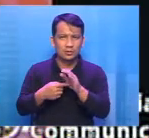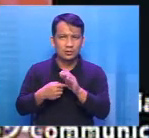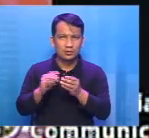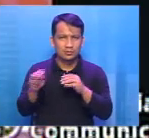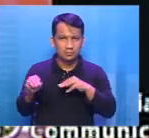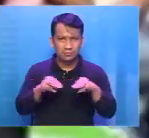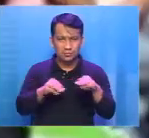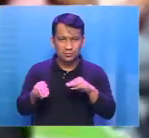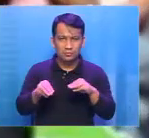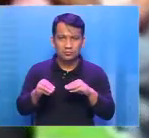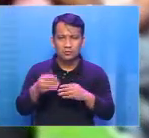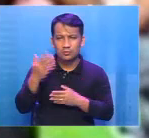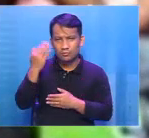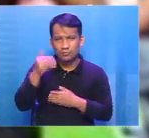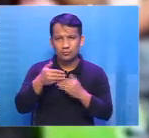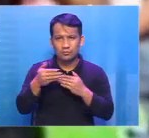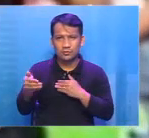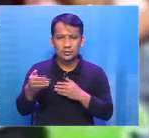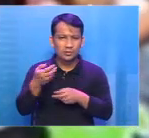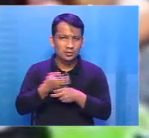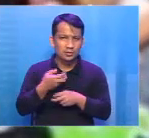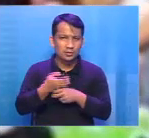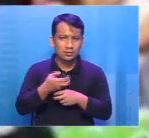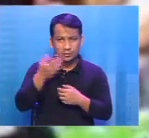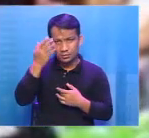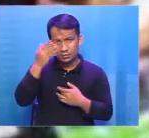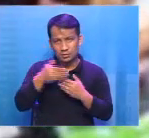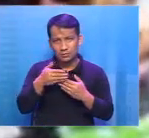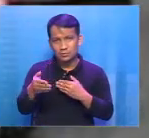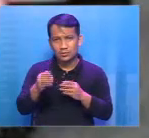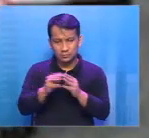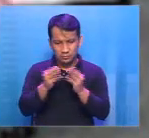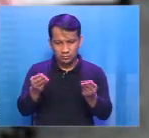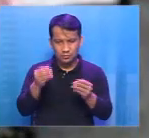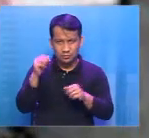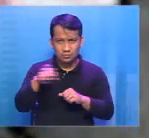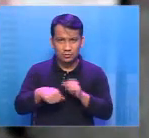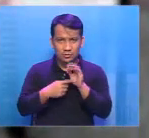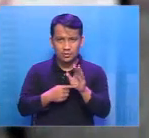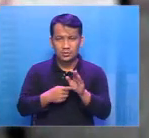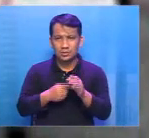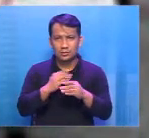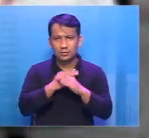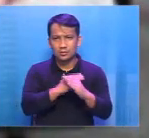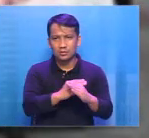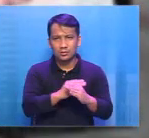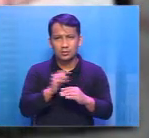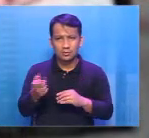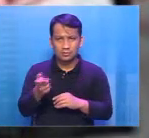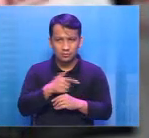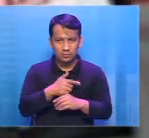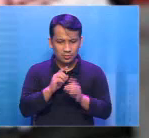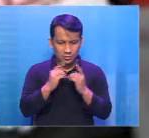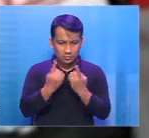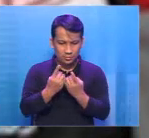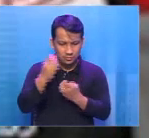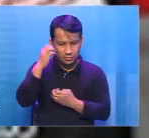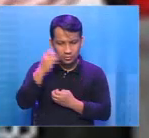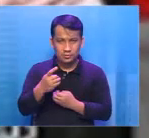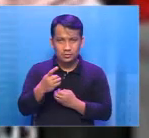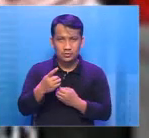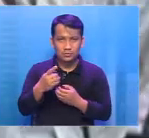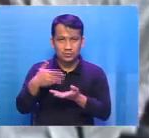pagkilos protesta. Pero dahil para sa mga bata ang module na ito, posibleng pinoprotektahan lang daw ng DepEd ang mga